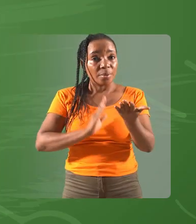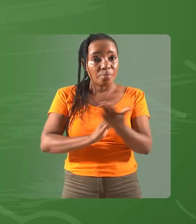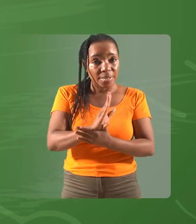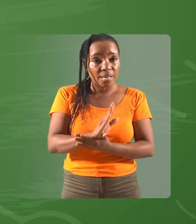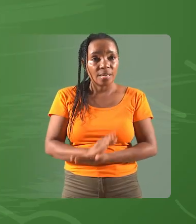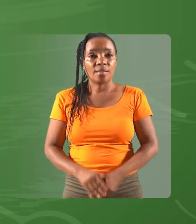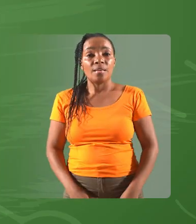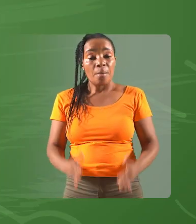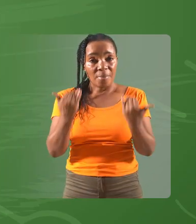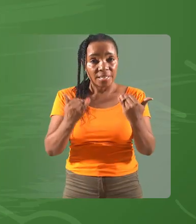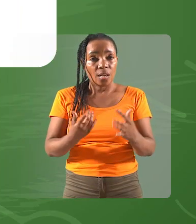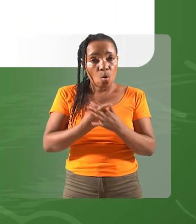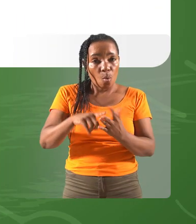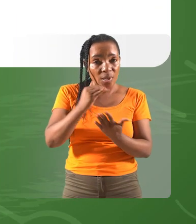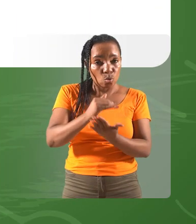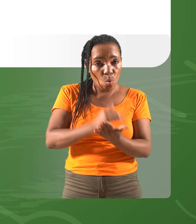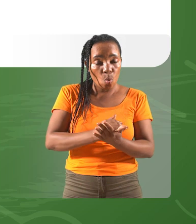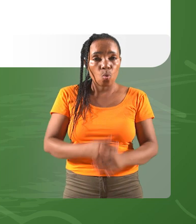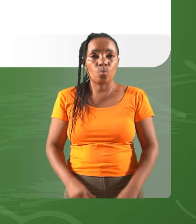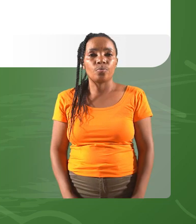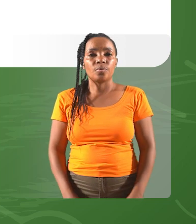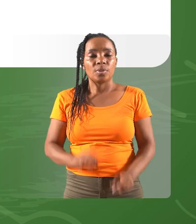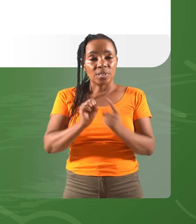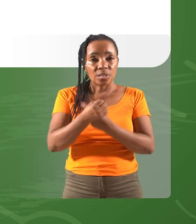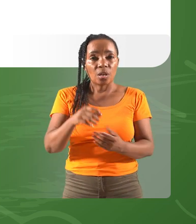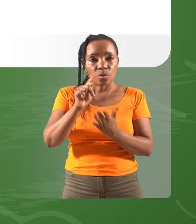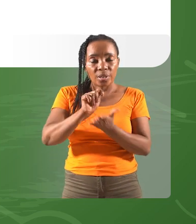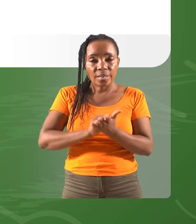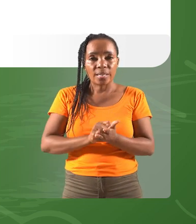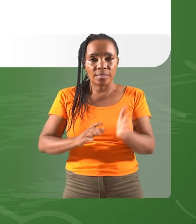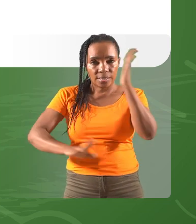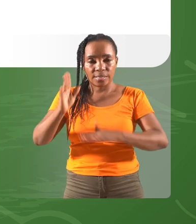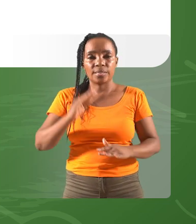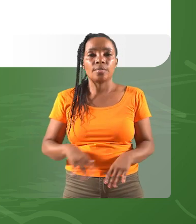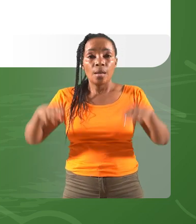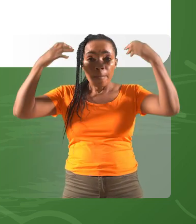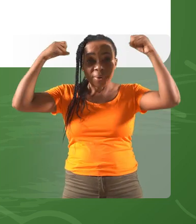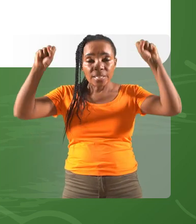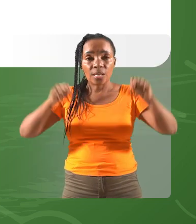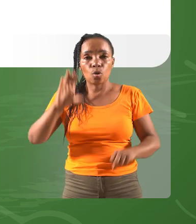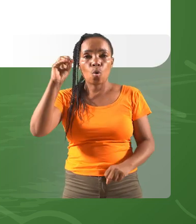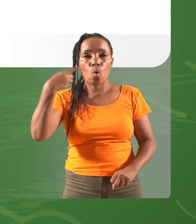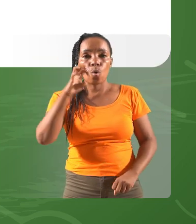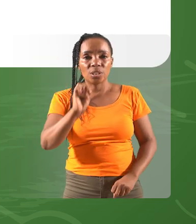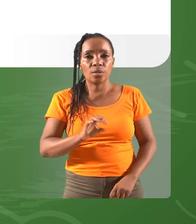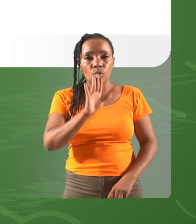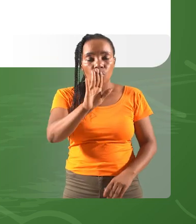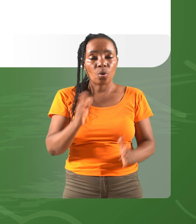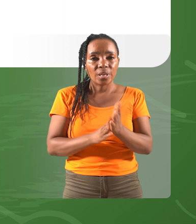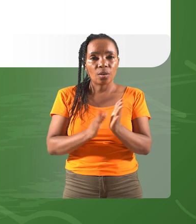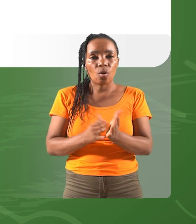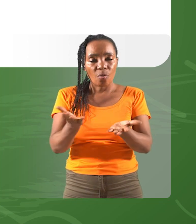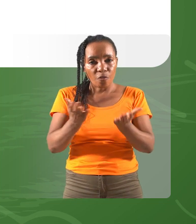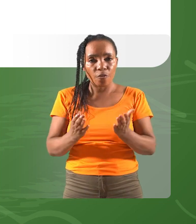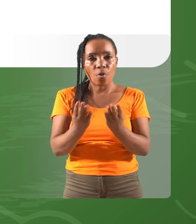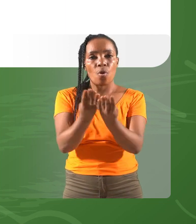notre situation. Le président de COGES de votre école désire clôturer votre terrain